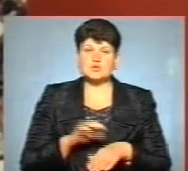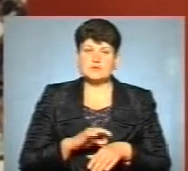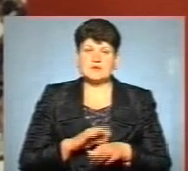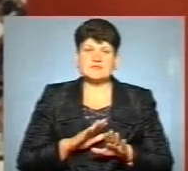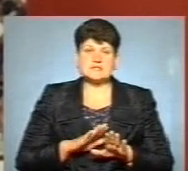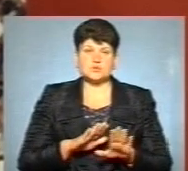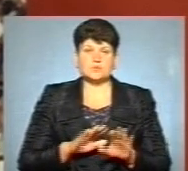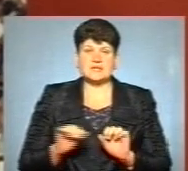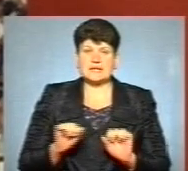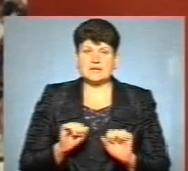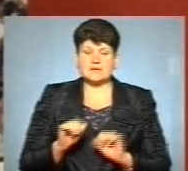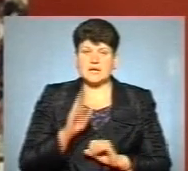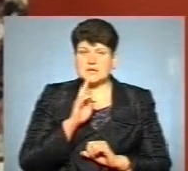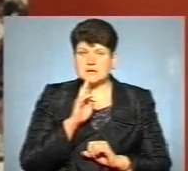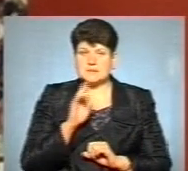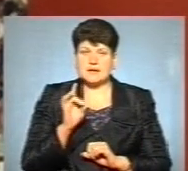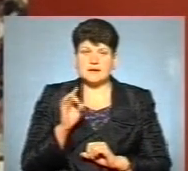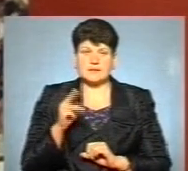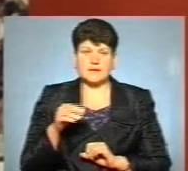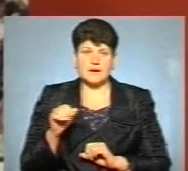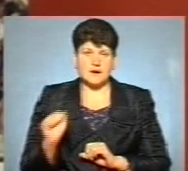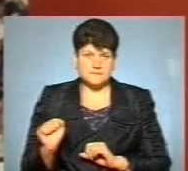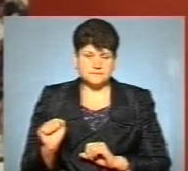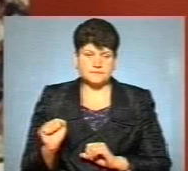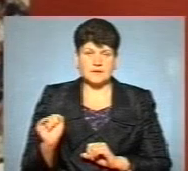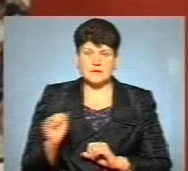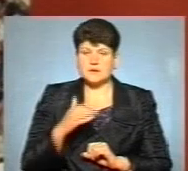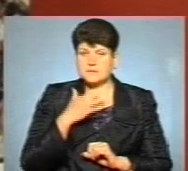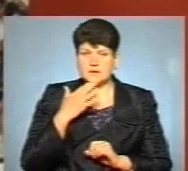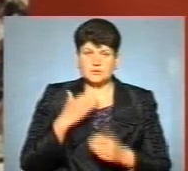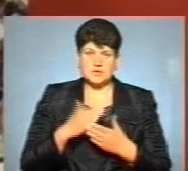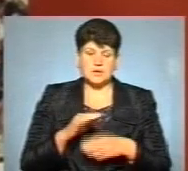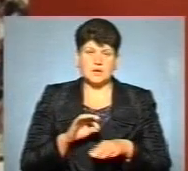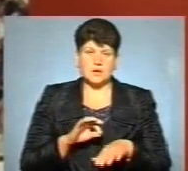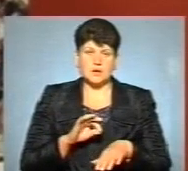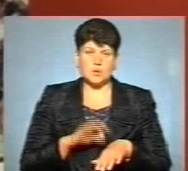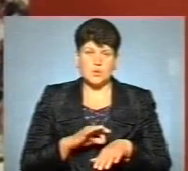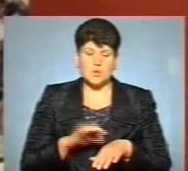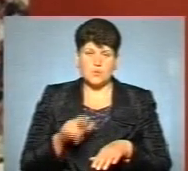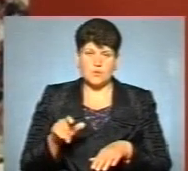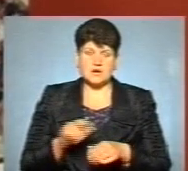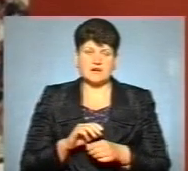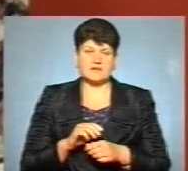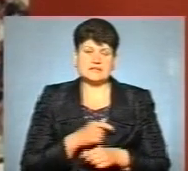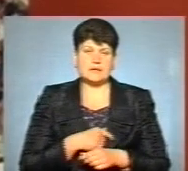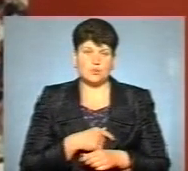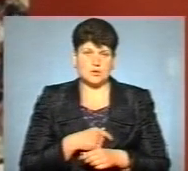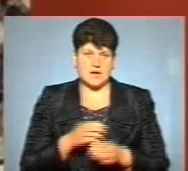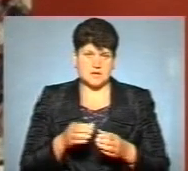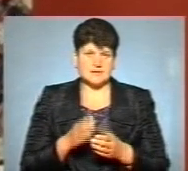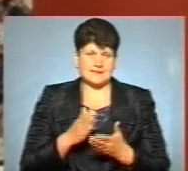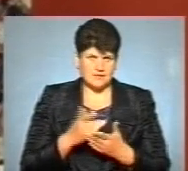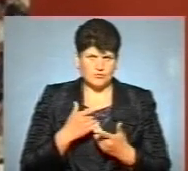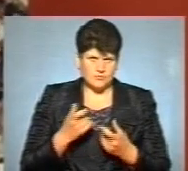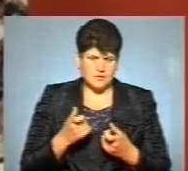заступник керівника Кременецької РДА і багато є хворих з депутатського корпусу. Чи є інформація, яка би підтверджувала